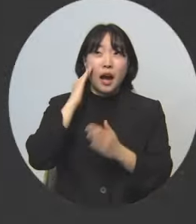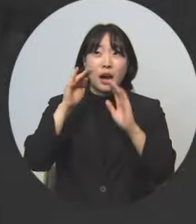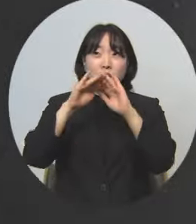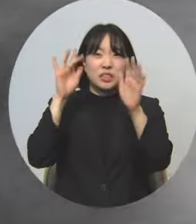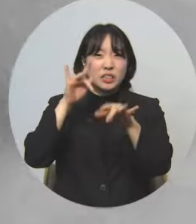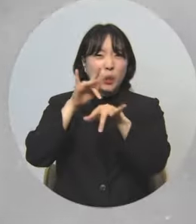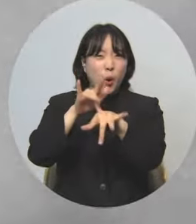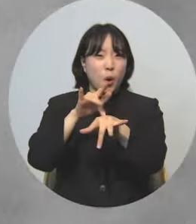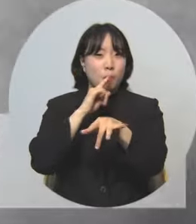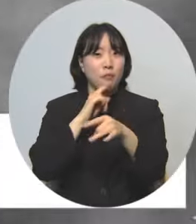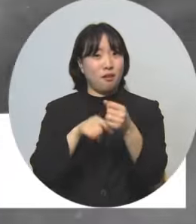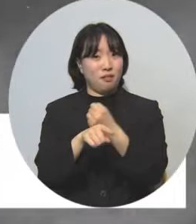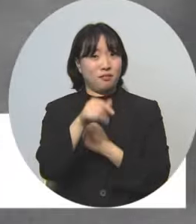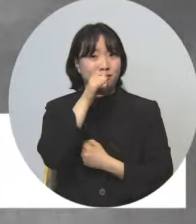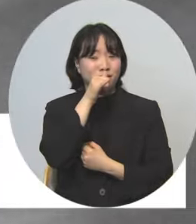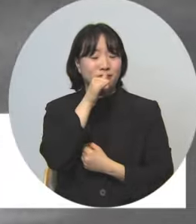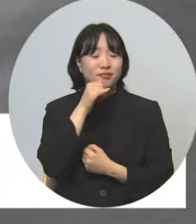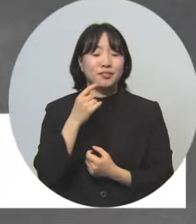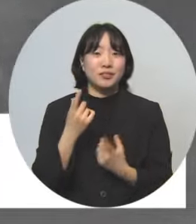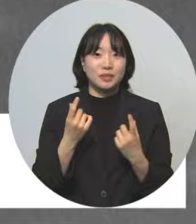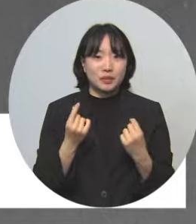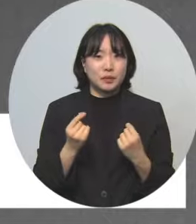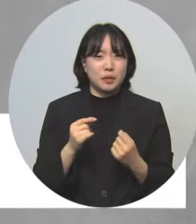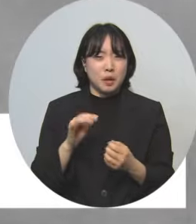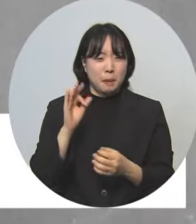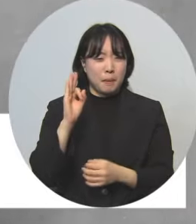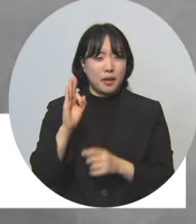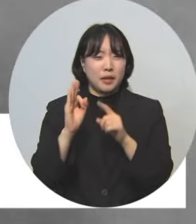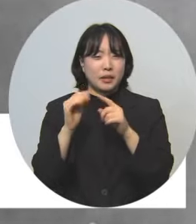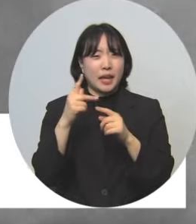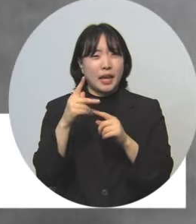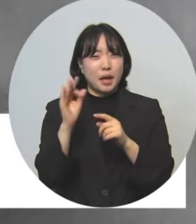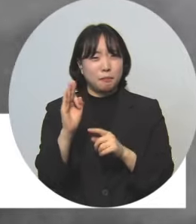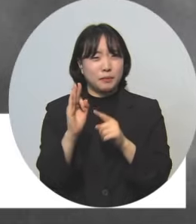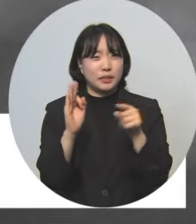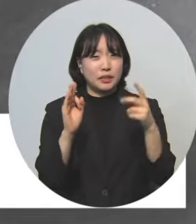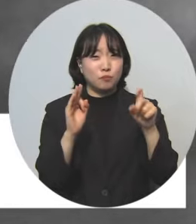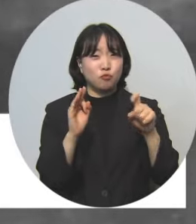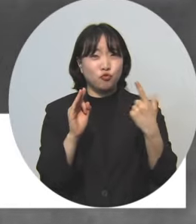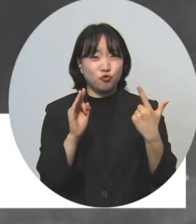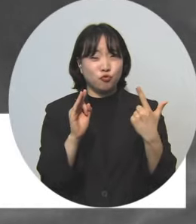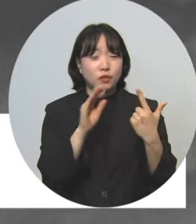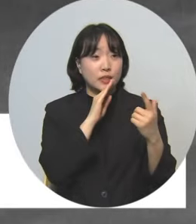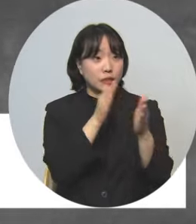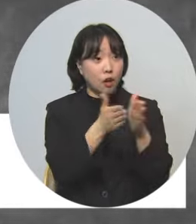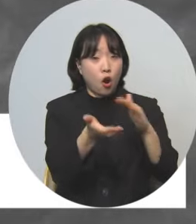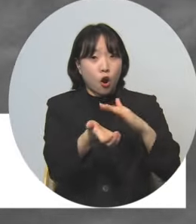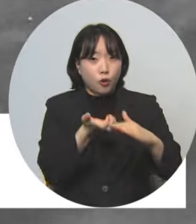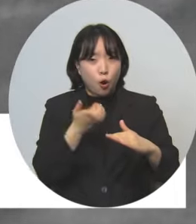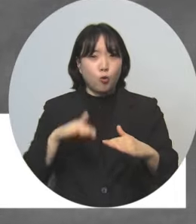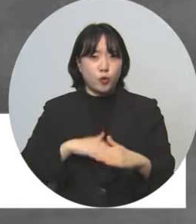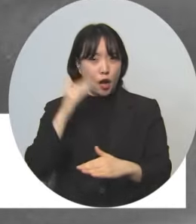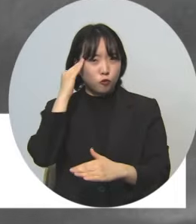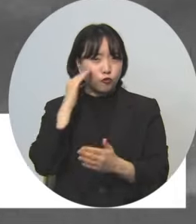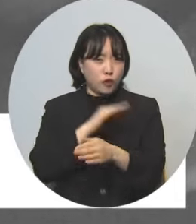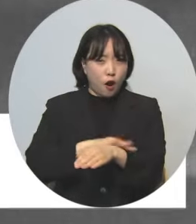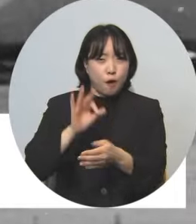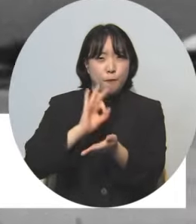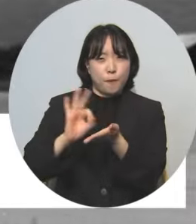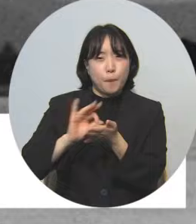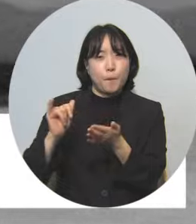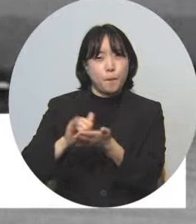불리며 1994년 KF-16 전투기가 전력화하기 전까지 우리 공군의 주력 전투기로